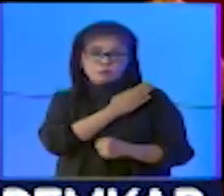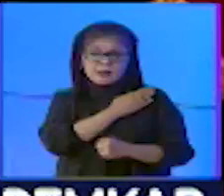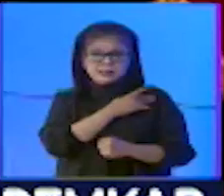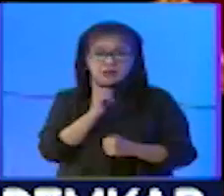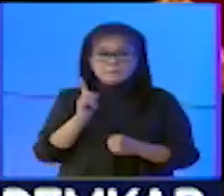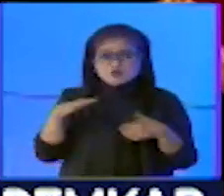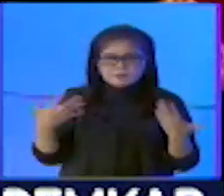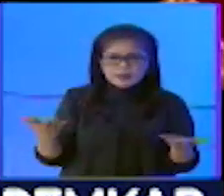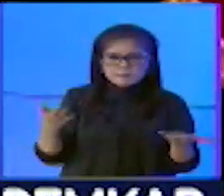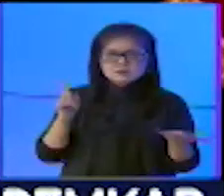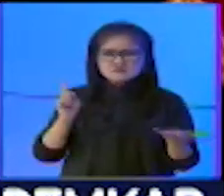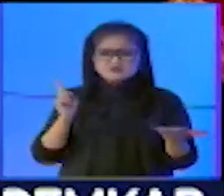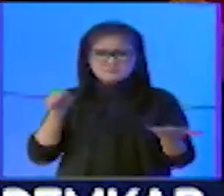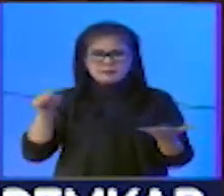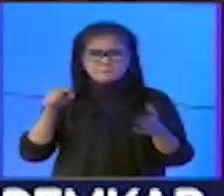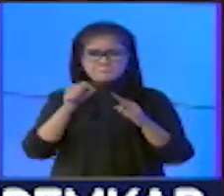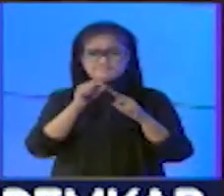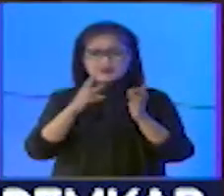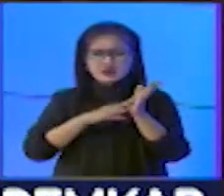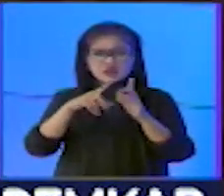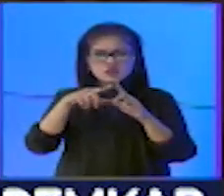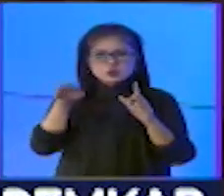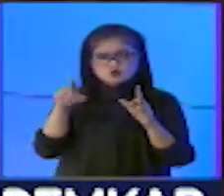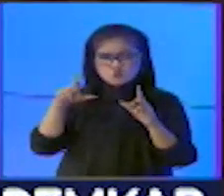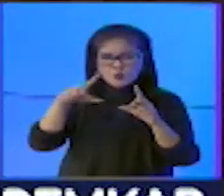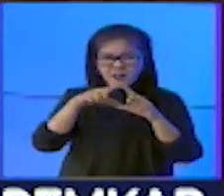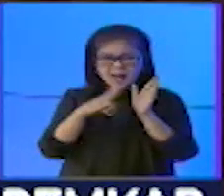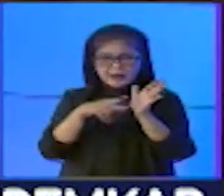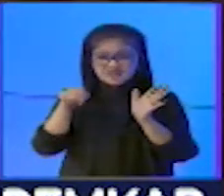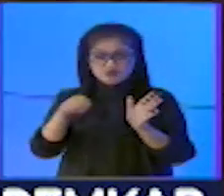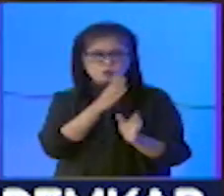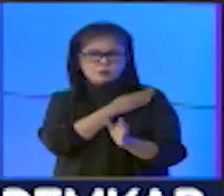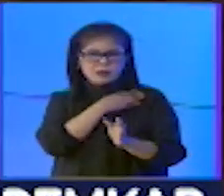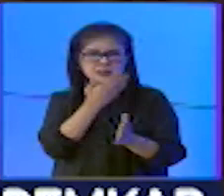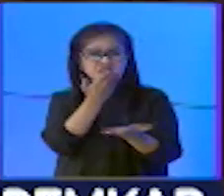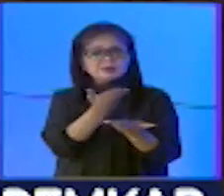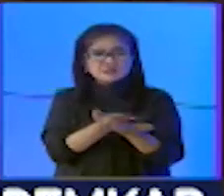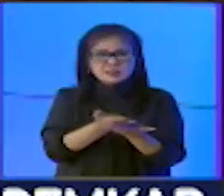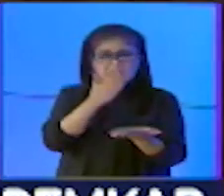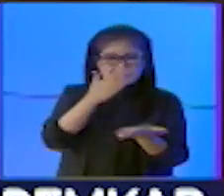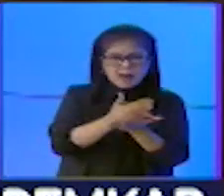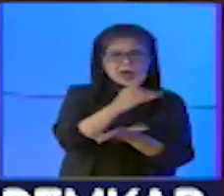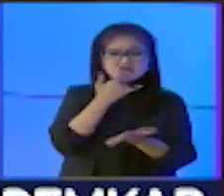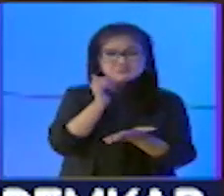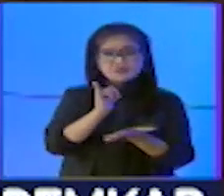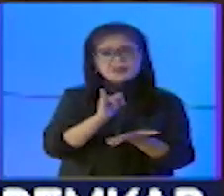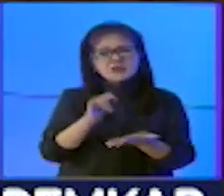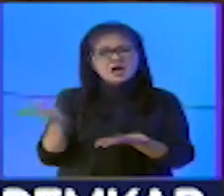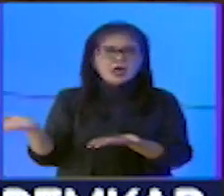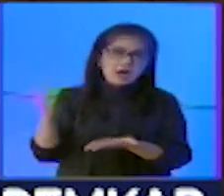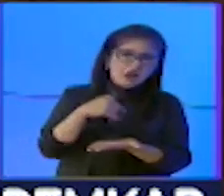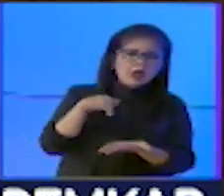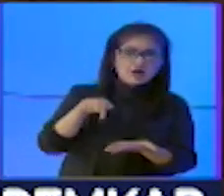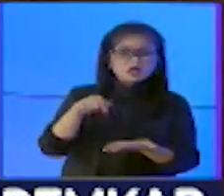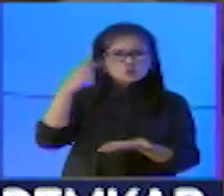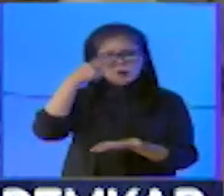DPRD Kabupaten Jember diantaranya dipicu oleh pelanggaran Bupati terkait mutasi dan pengangkatan sejumlah ASN serta pejabat di